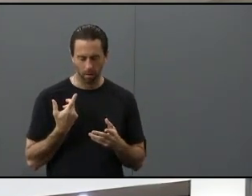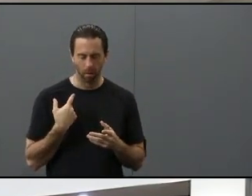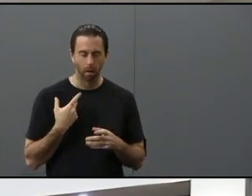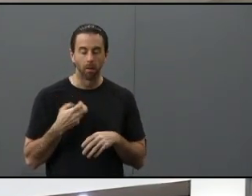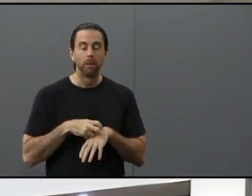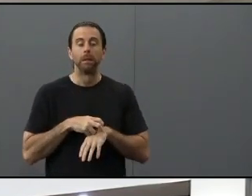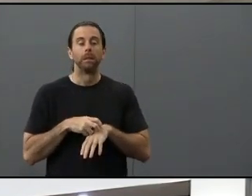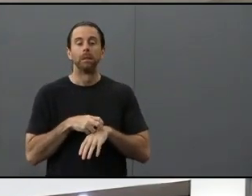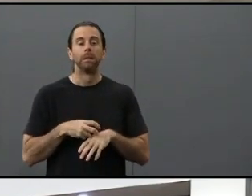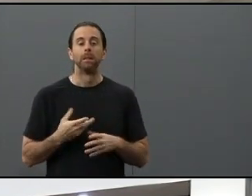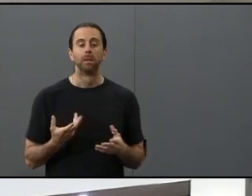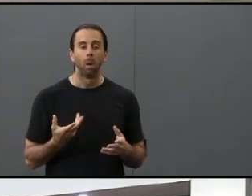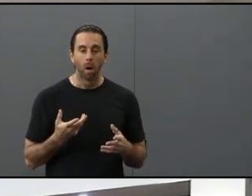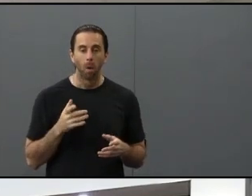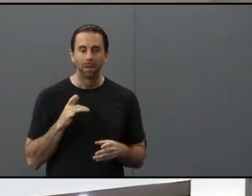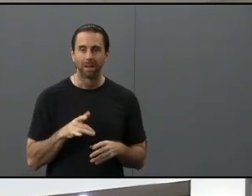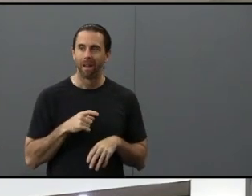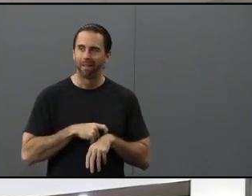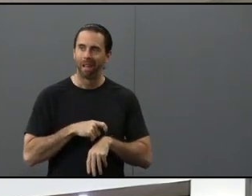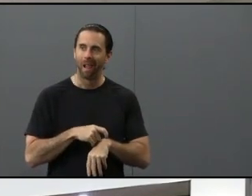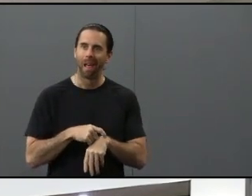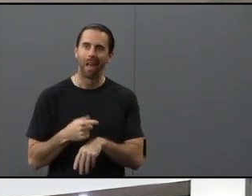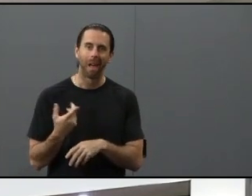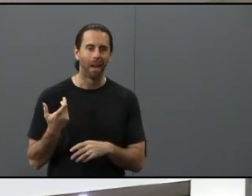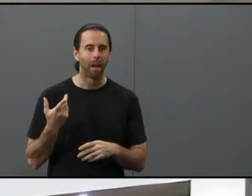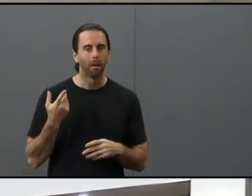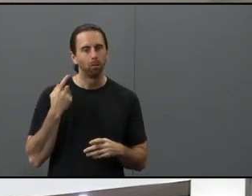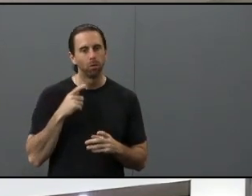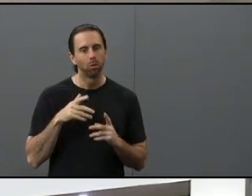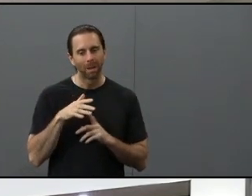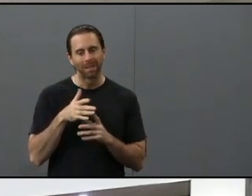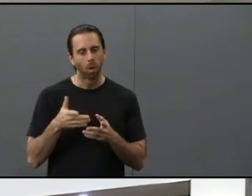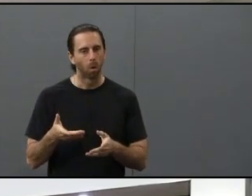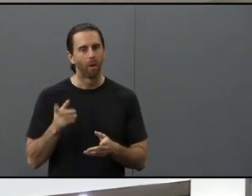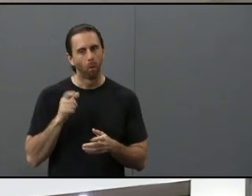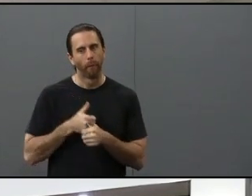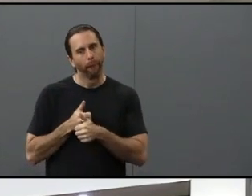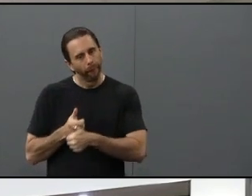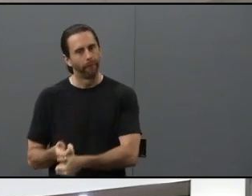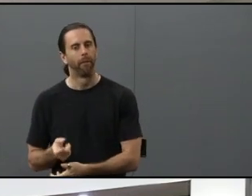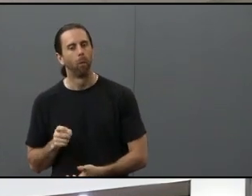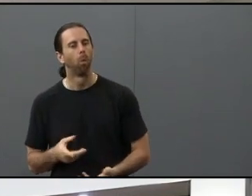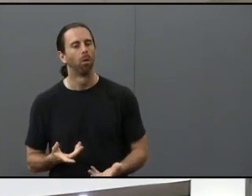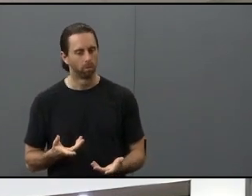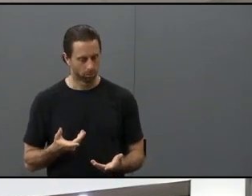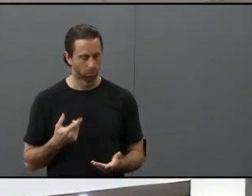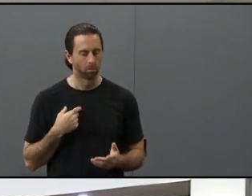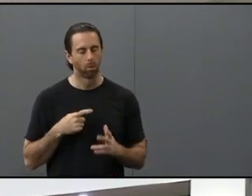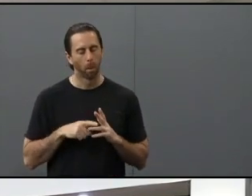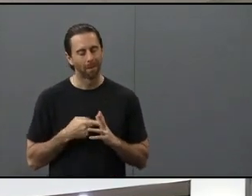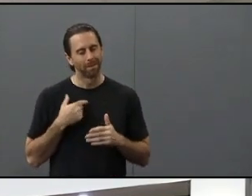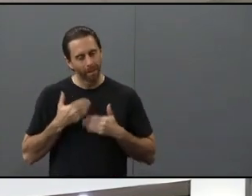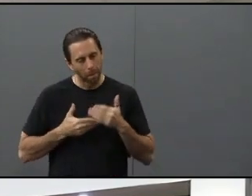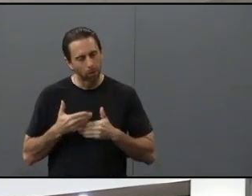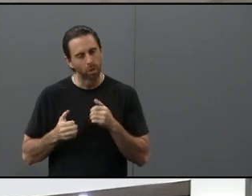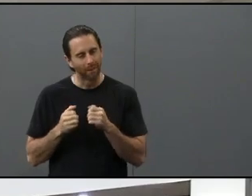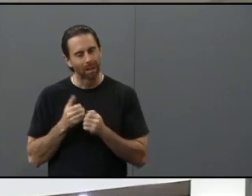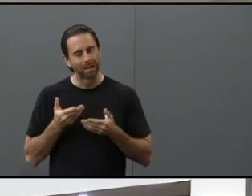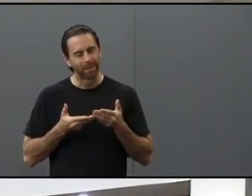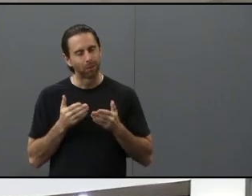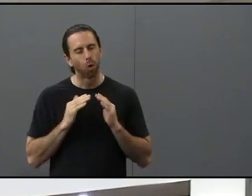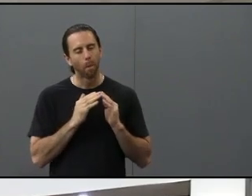stressant c'est le délai accordé à la présente situation pour se conformer nous avons commencé des démarches avec le service